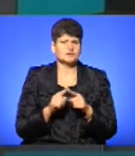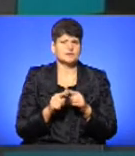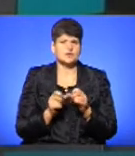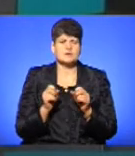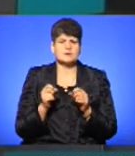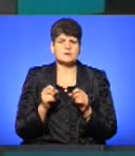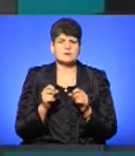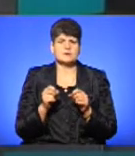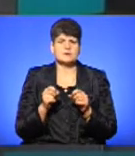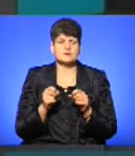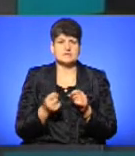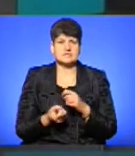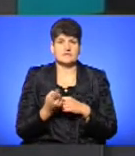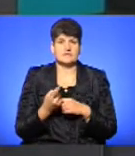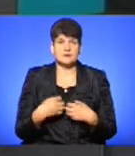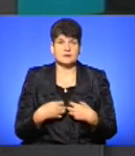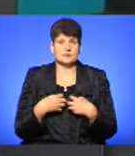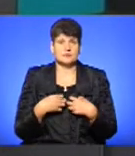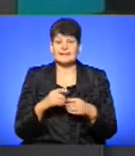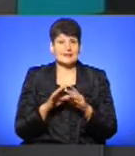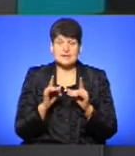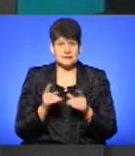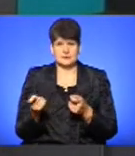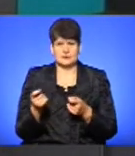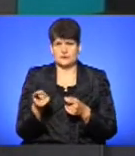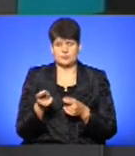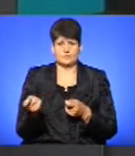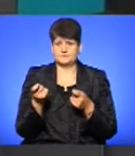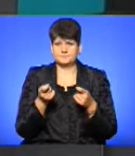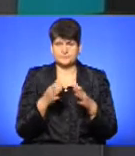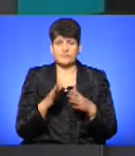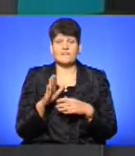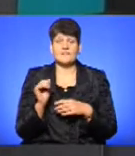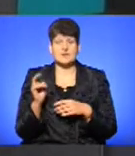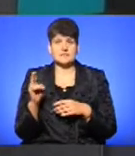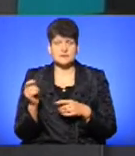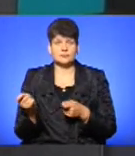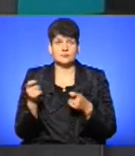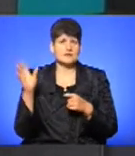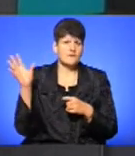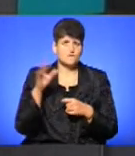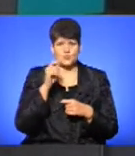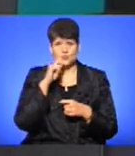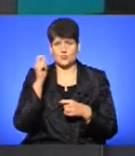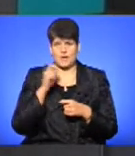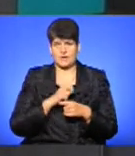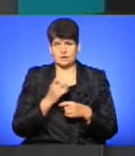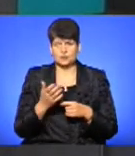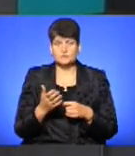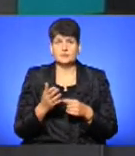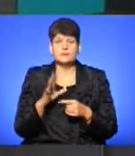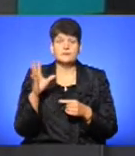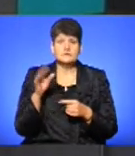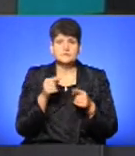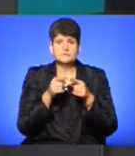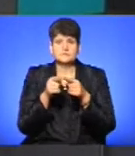люди, ну, це ж не тільки на Тернопільщину поступила вакцина, вона поступила на всю Україну. Відповідно, у всіх